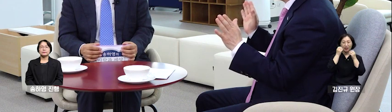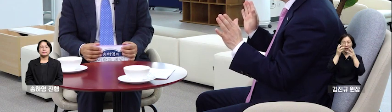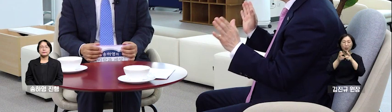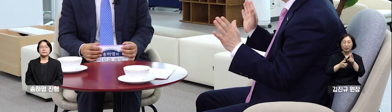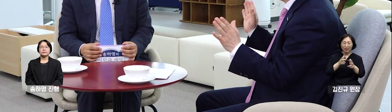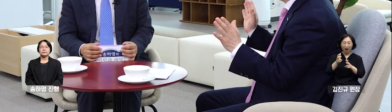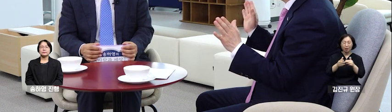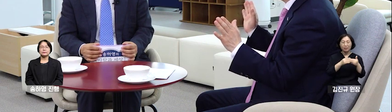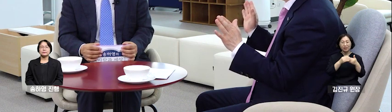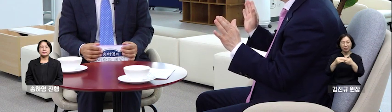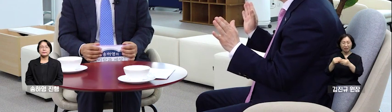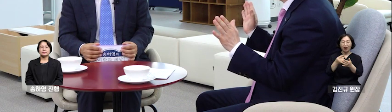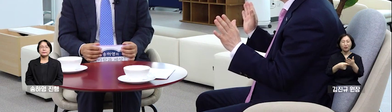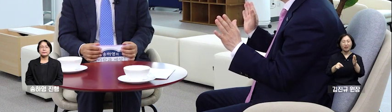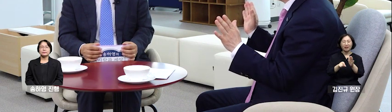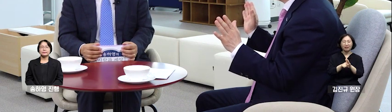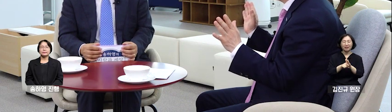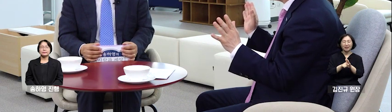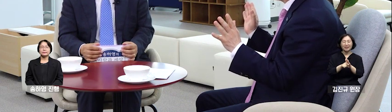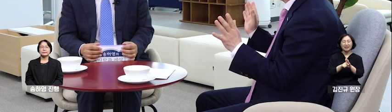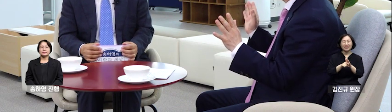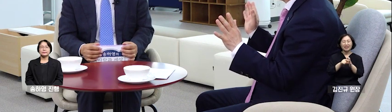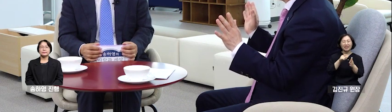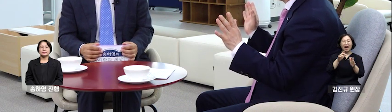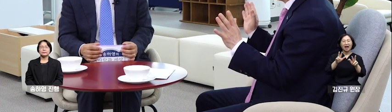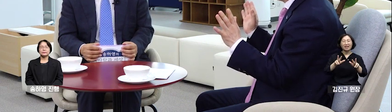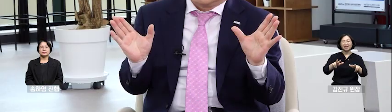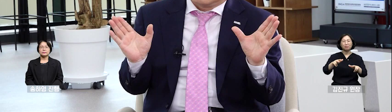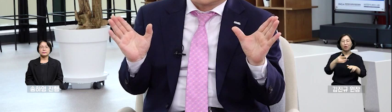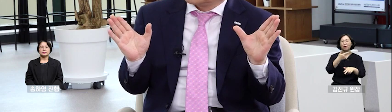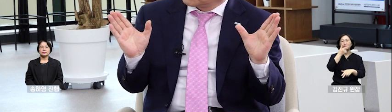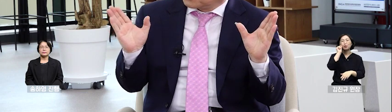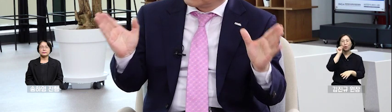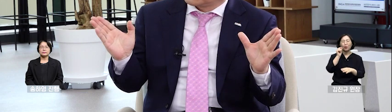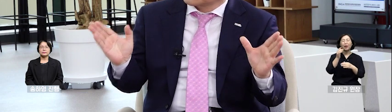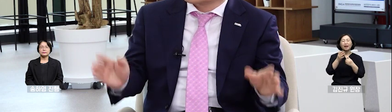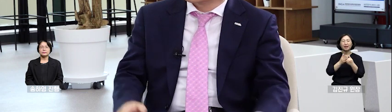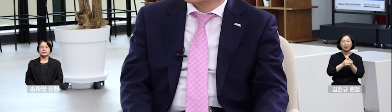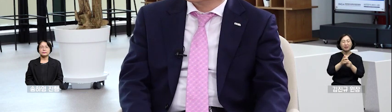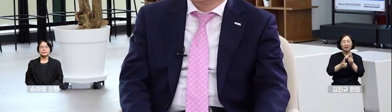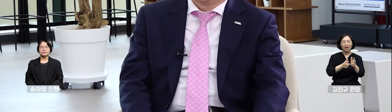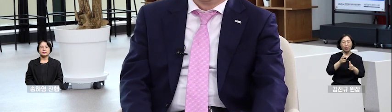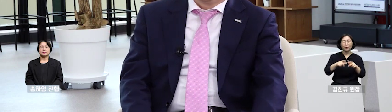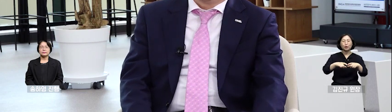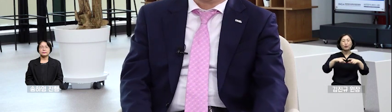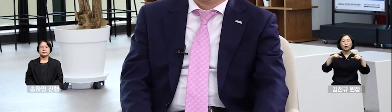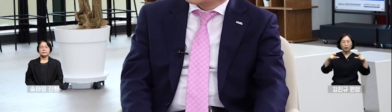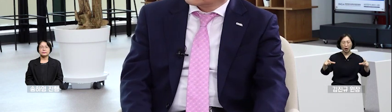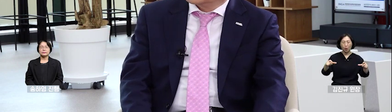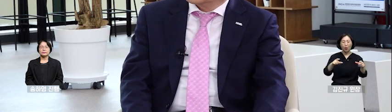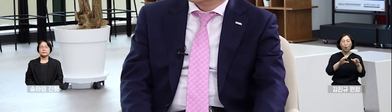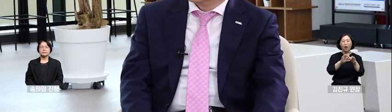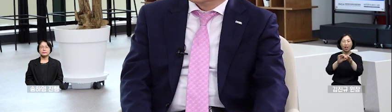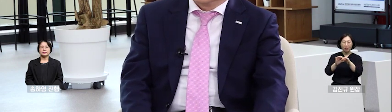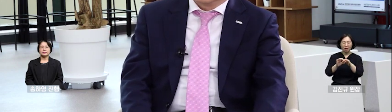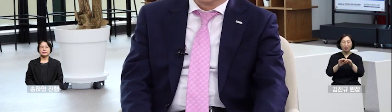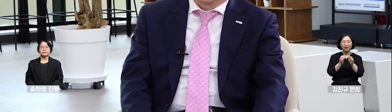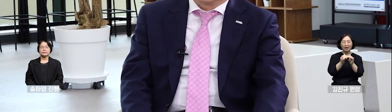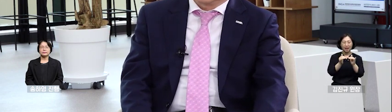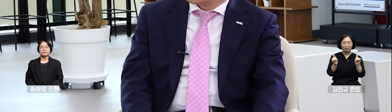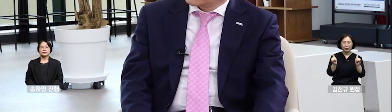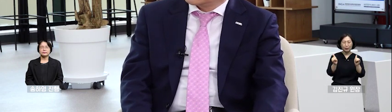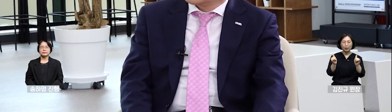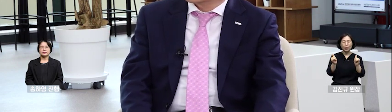산업의 이끌어가기 위해서는 아직도 부족하다고 생각하기 때문에 에 사업도 좀더 확충하고 관련해서 어